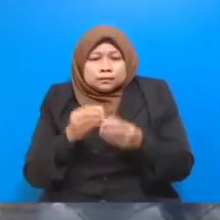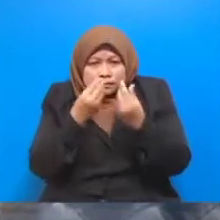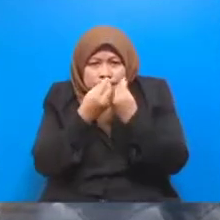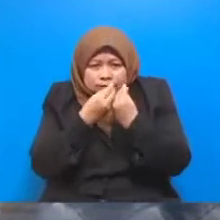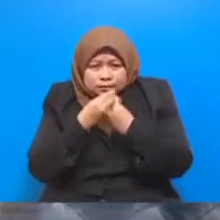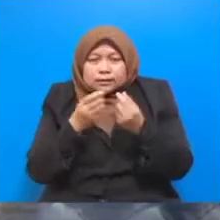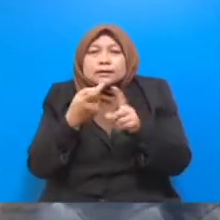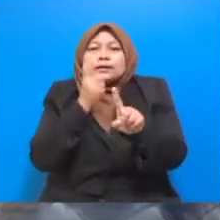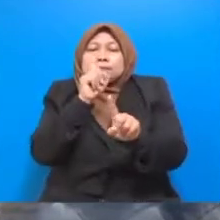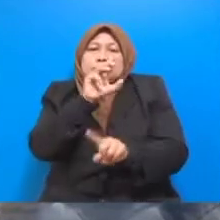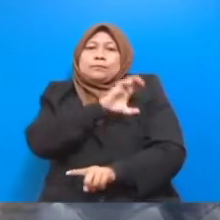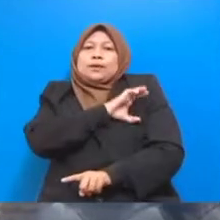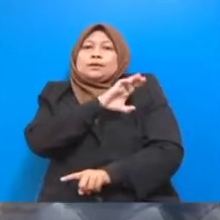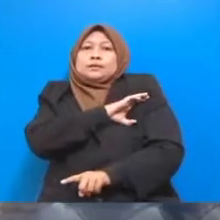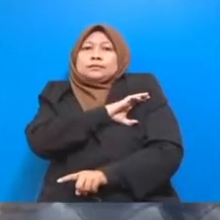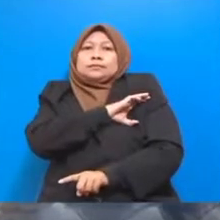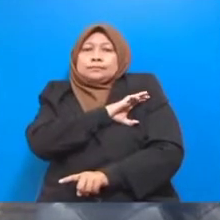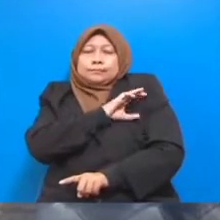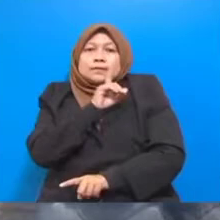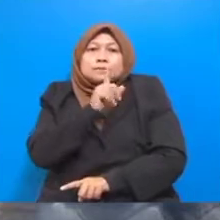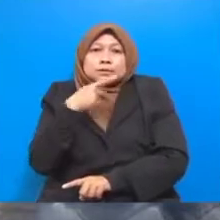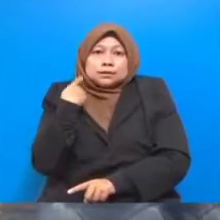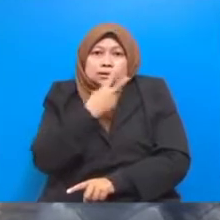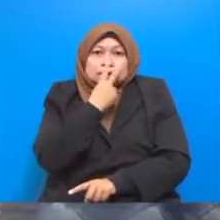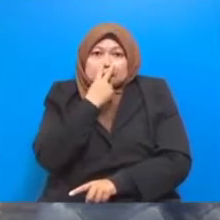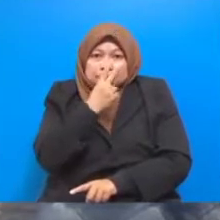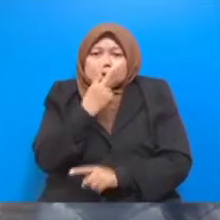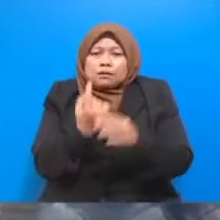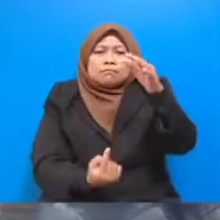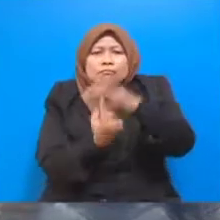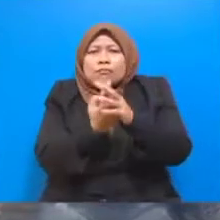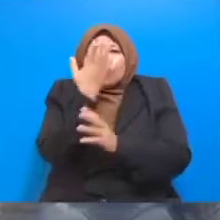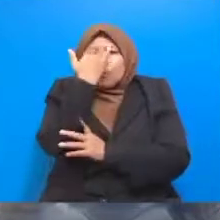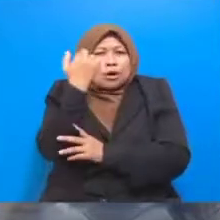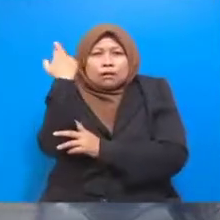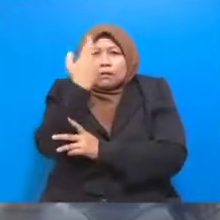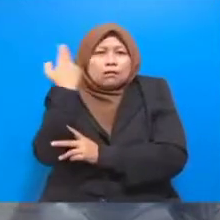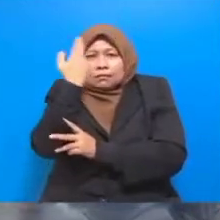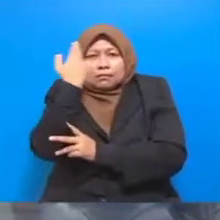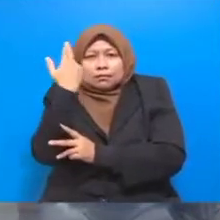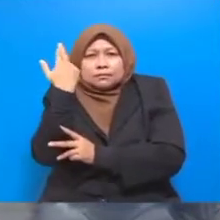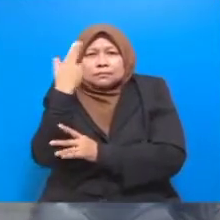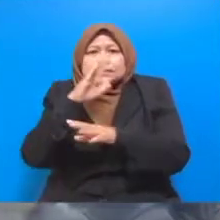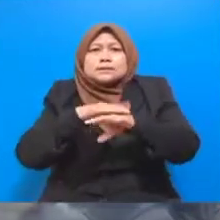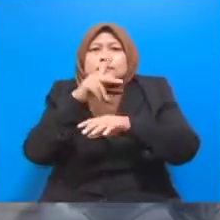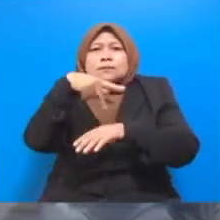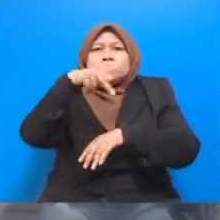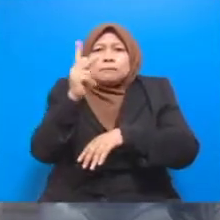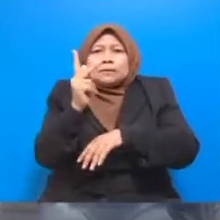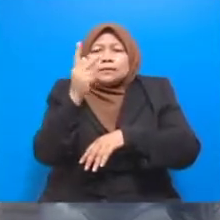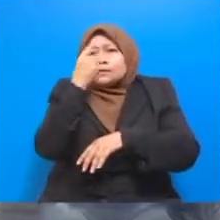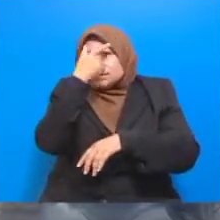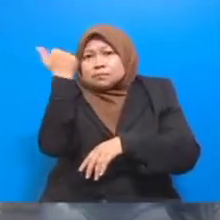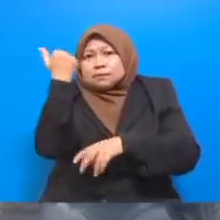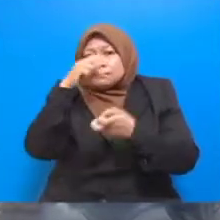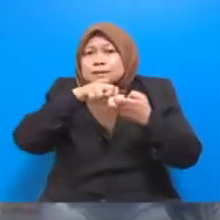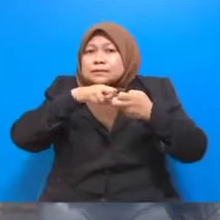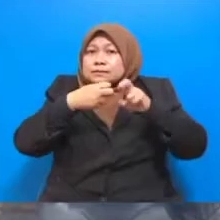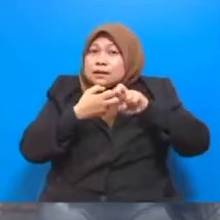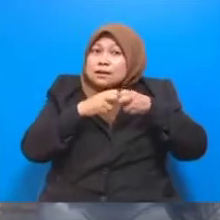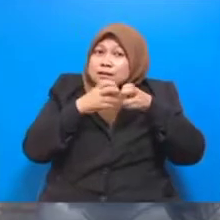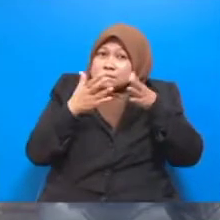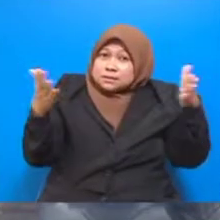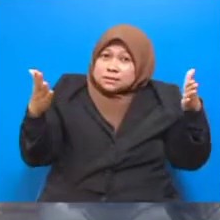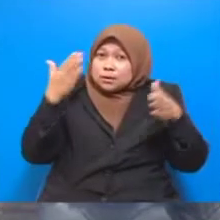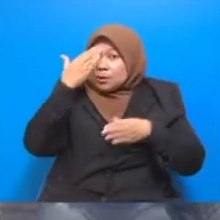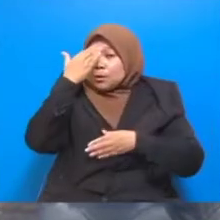dikeluarkan lebih dari m jadi kita dapat diantar pun cemas anda yang berlaku musim kepi kepi ini diantara masa ada besar